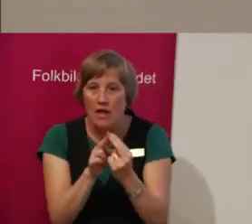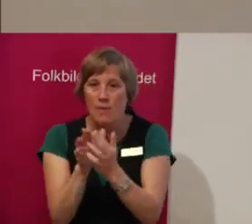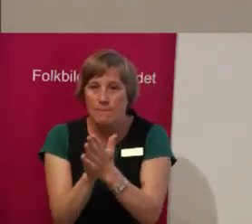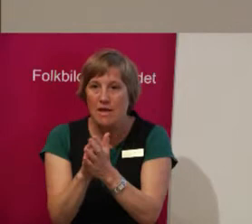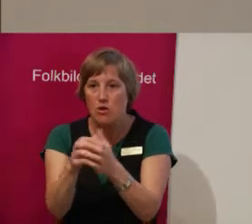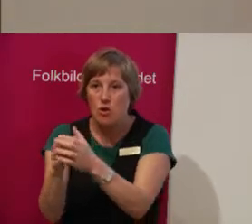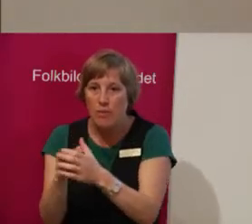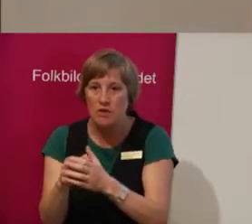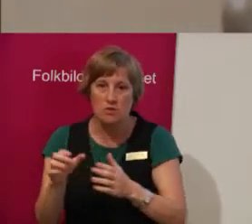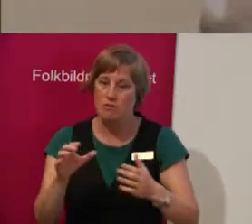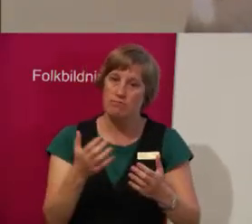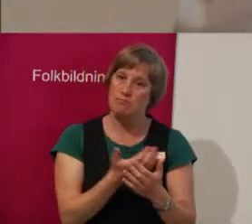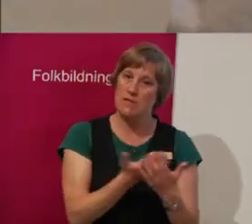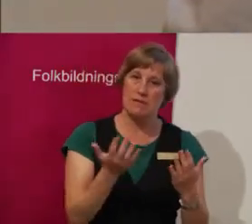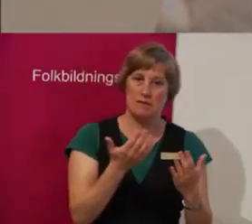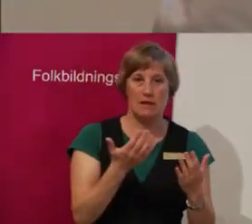kulturutbudet.